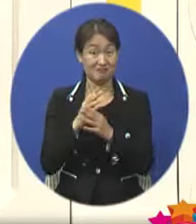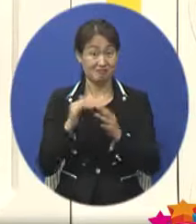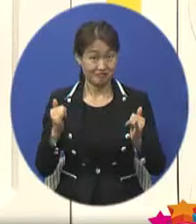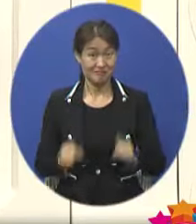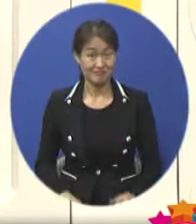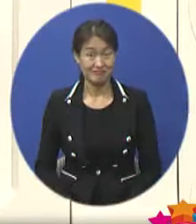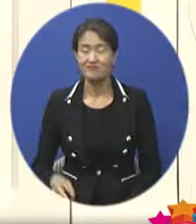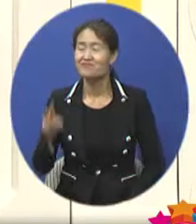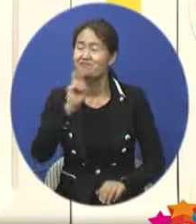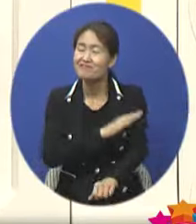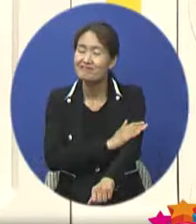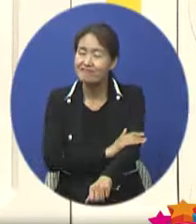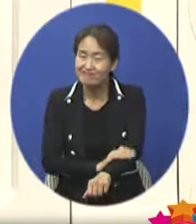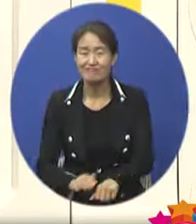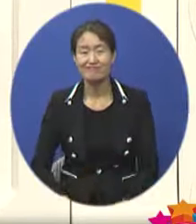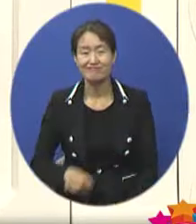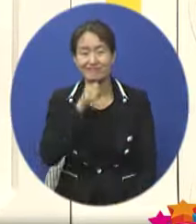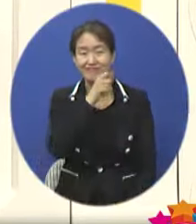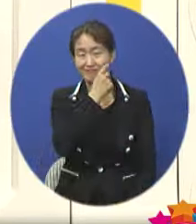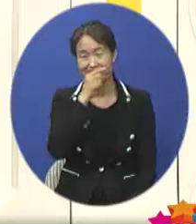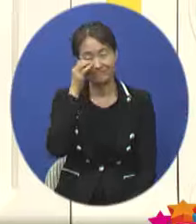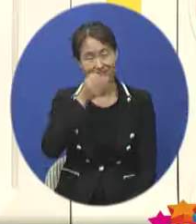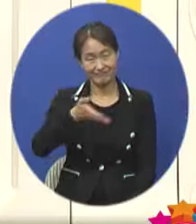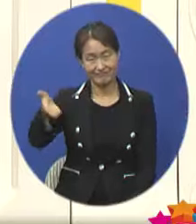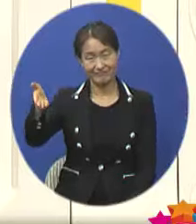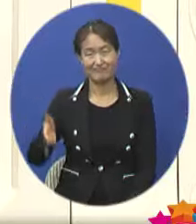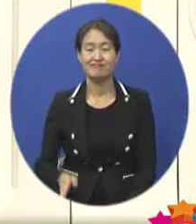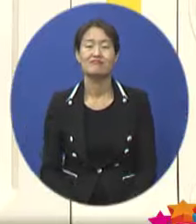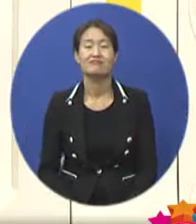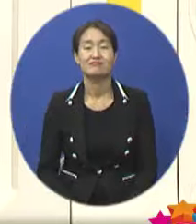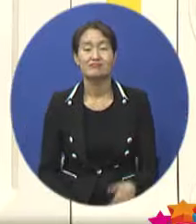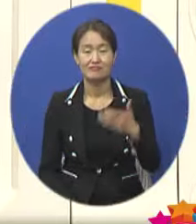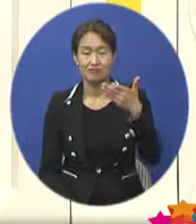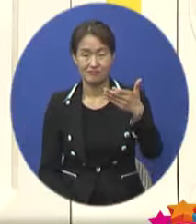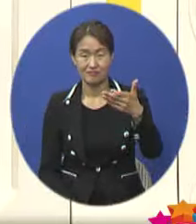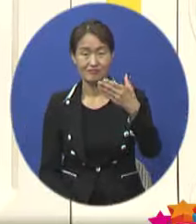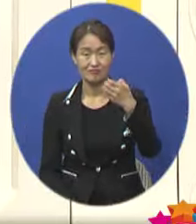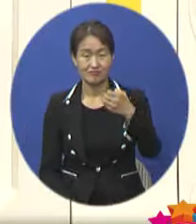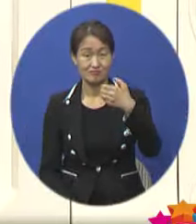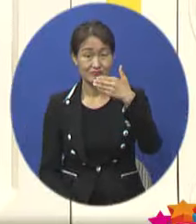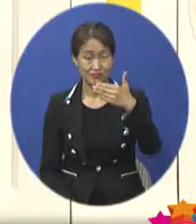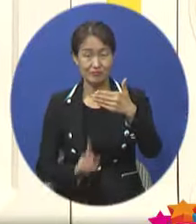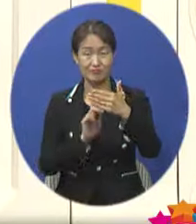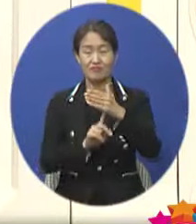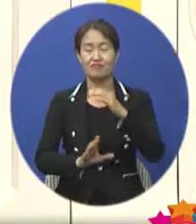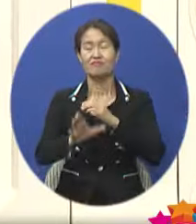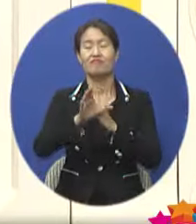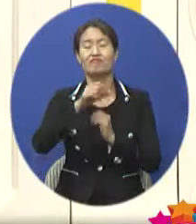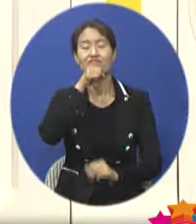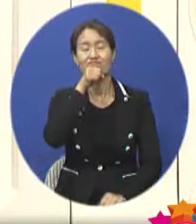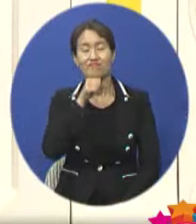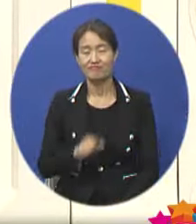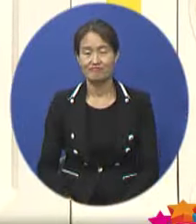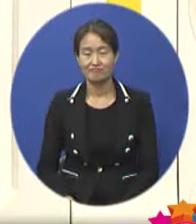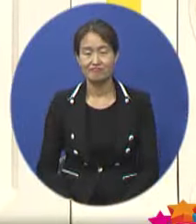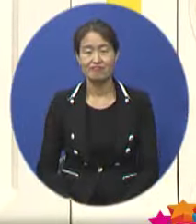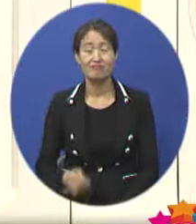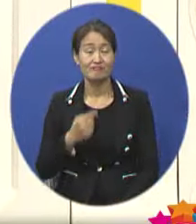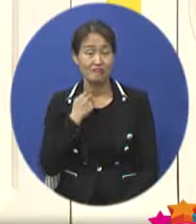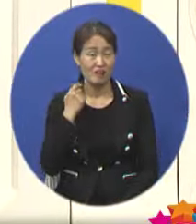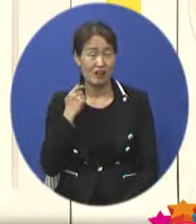잘 불러주셨습니다. 네, 점수 드릴게요. 네. 점수 보여주세요. 10점, 9점, 9점, 보너스 9점! 네. 음정